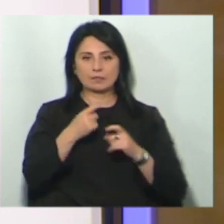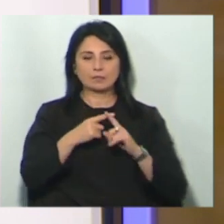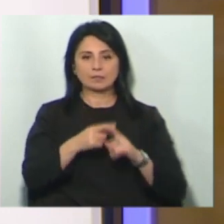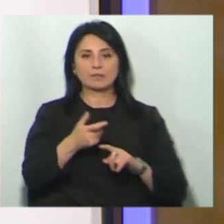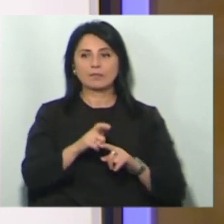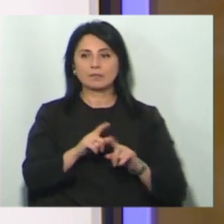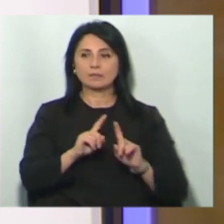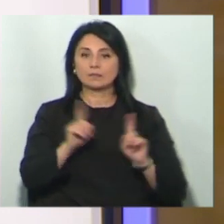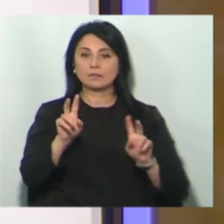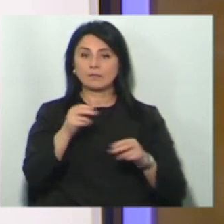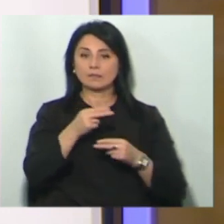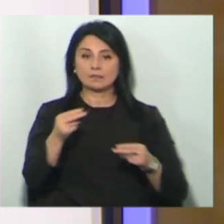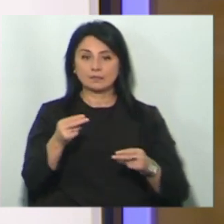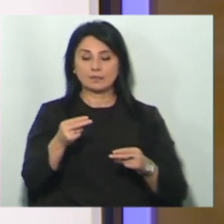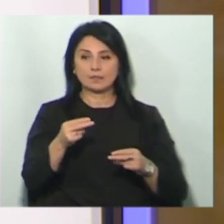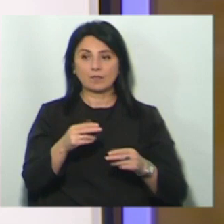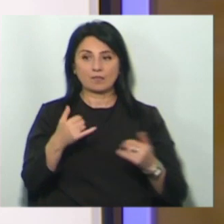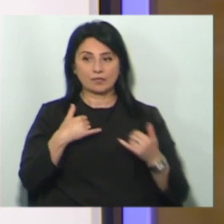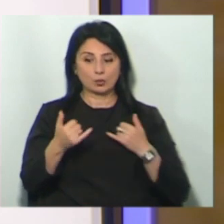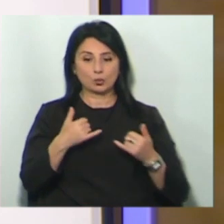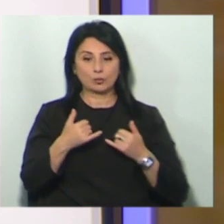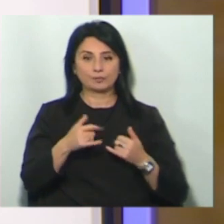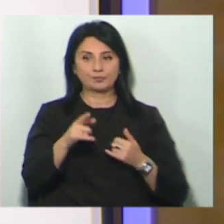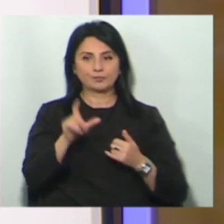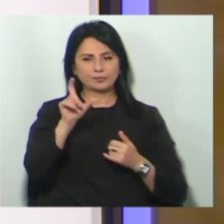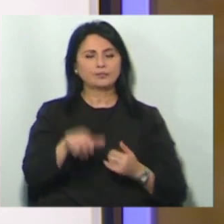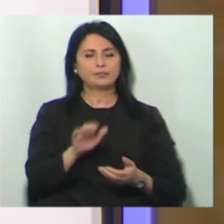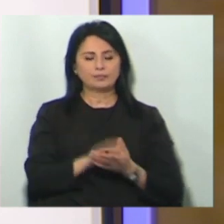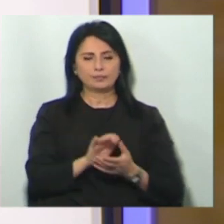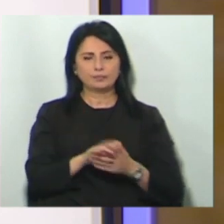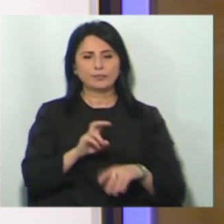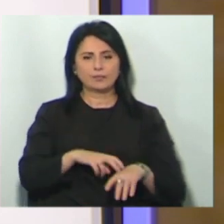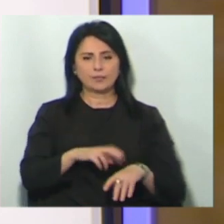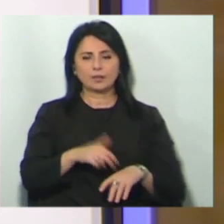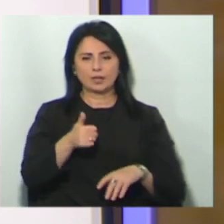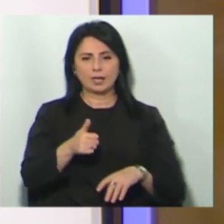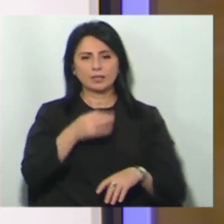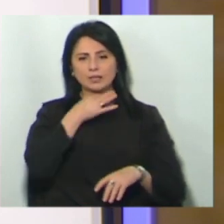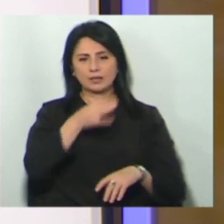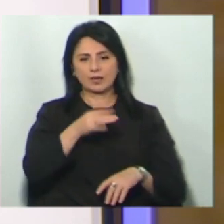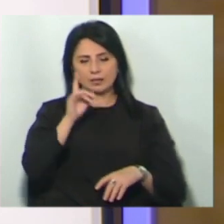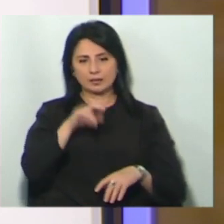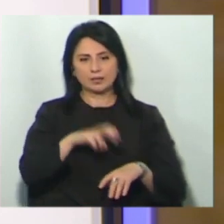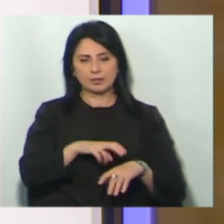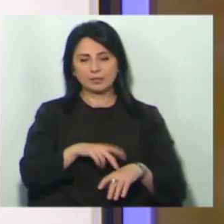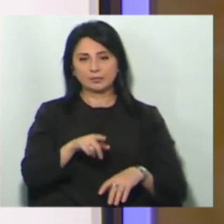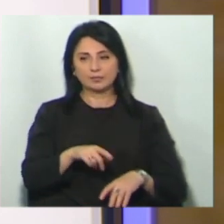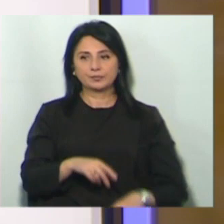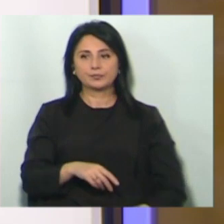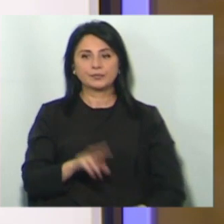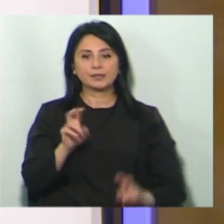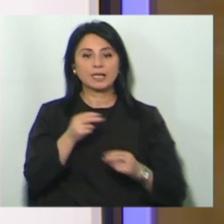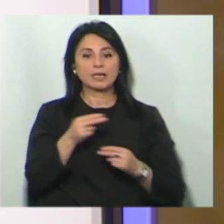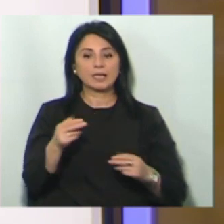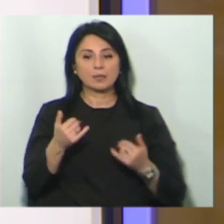ეძღვნება ძალიან უცნაურ თემას. Სტუმარი თქვენთვის ძალიან კარგად ნაცნობი ექიმია და ძალიან საყვარელი თქვენთვის ექიმი, მაგრამ